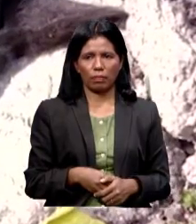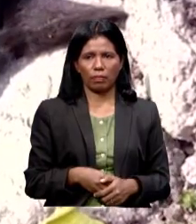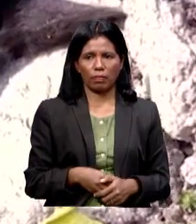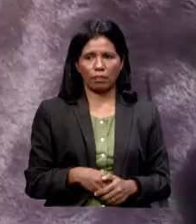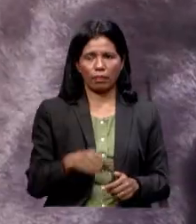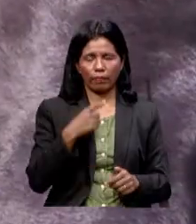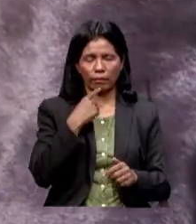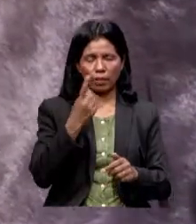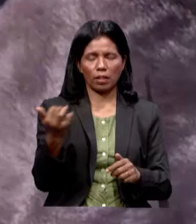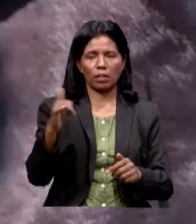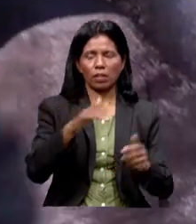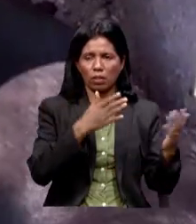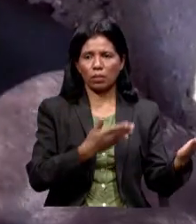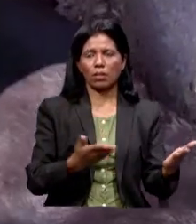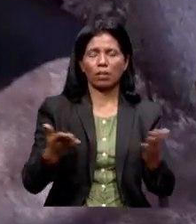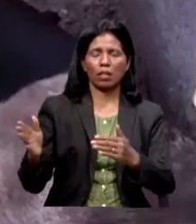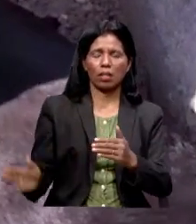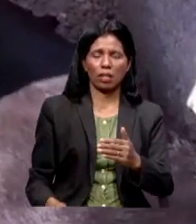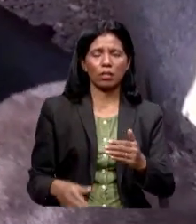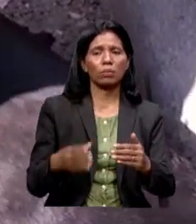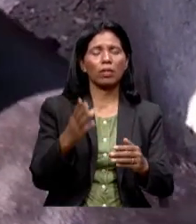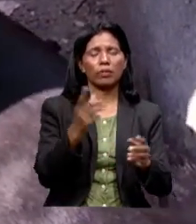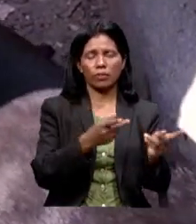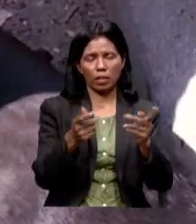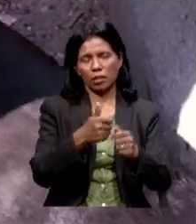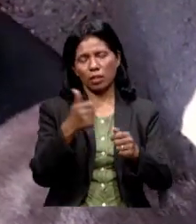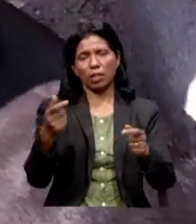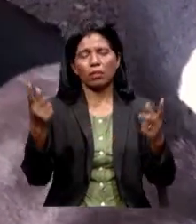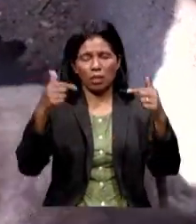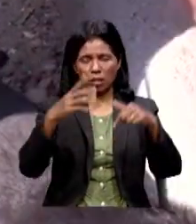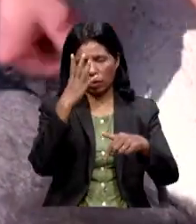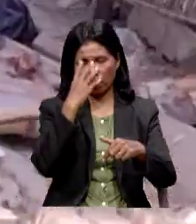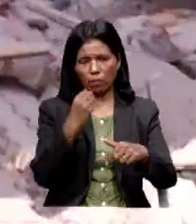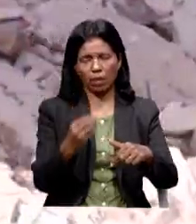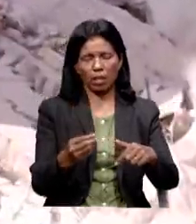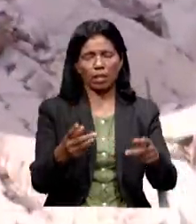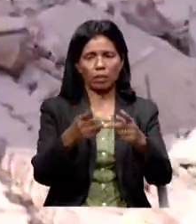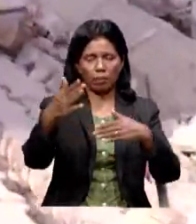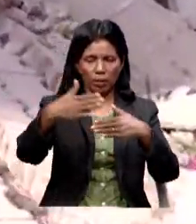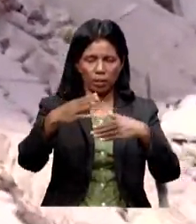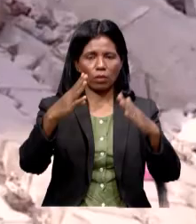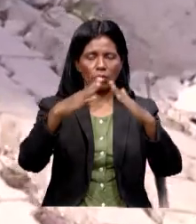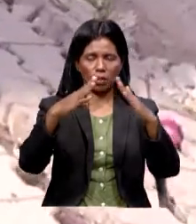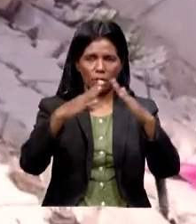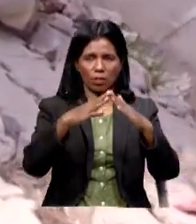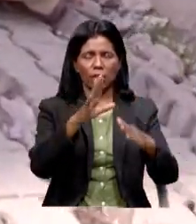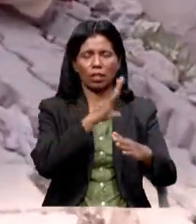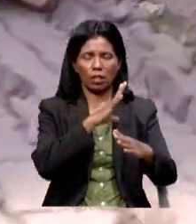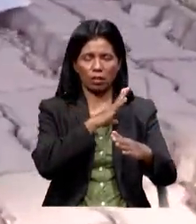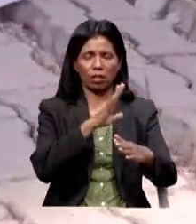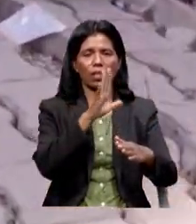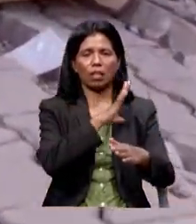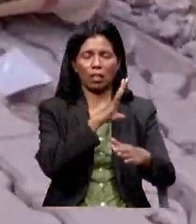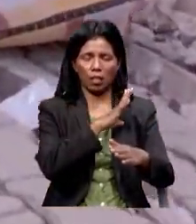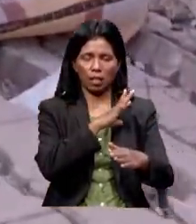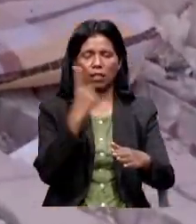met sateten sira loritia asu ba fatin seluk mai ben nia mai fali deit no toba hela ia edifisiu nebe estrago zona nia oin ho di heng na fatin nia nain.